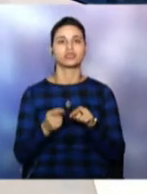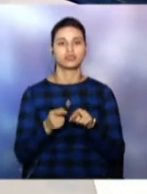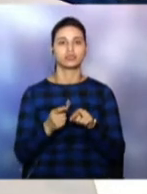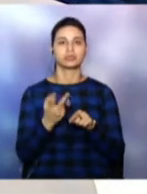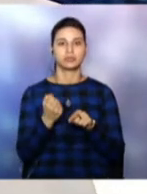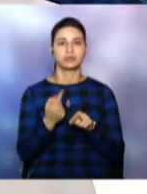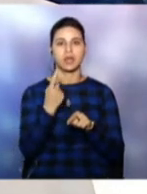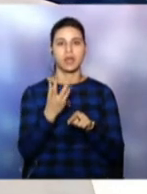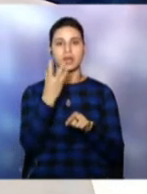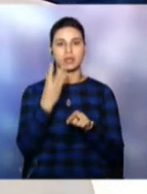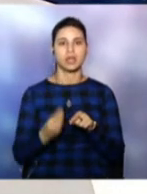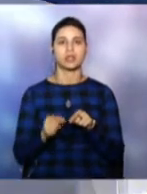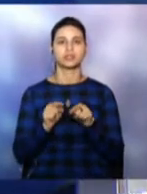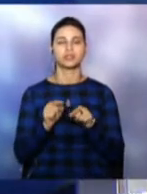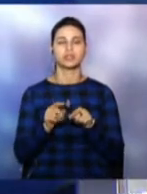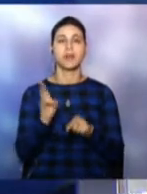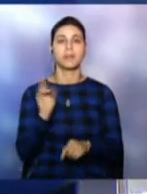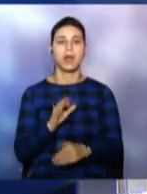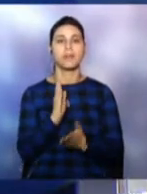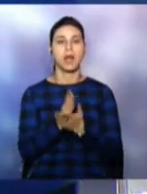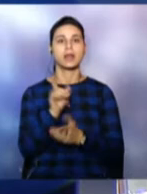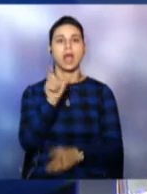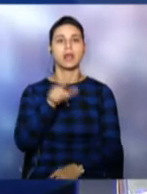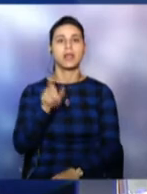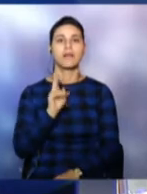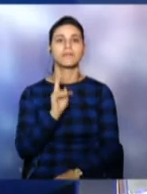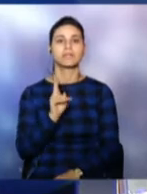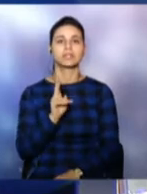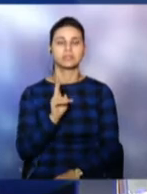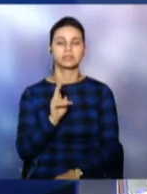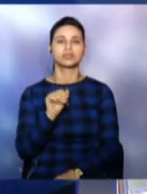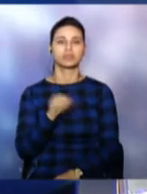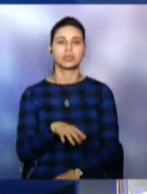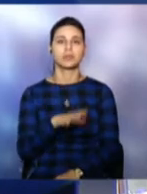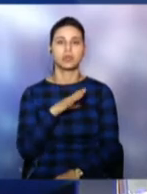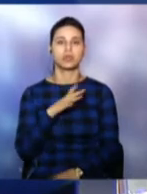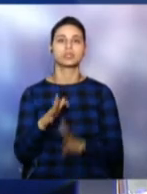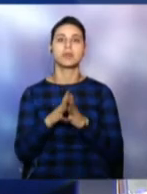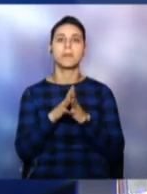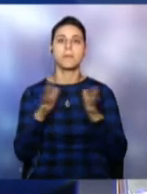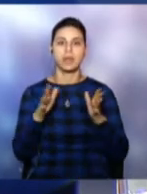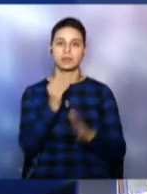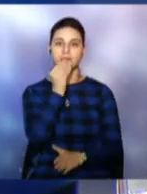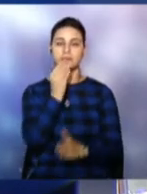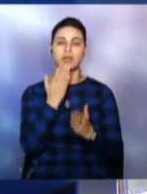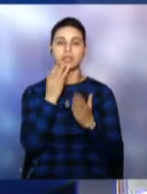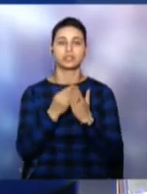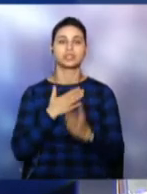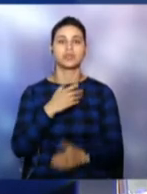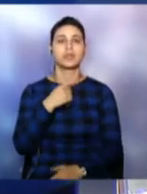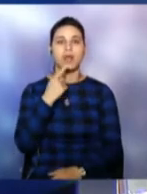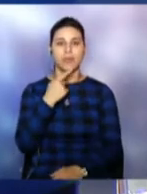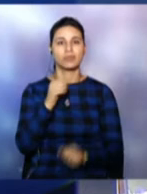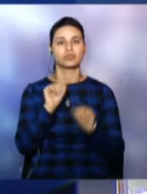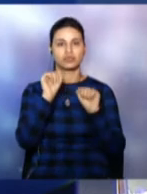ეს გათვლილი, თუმცა არის ადამიანები, რომლისთვისაც ინდივიდუალურად შეიძლება უფრო მეტის დაშვება. ჩვენ ვლაპარაკობთ